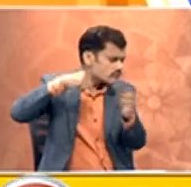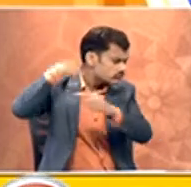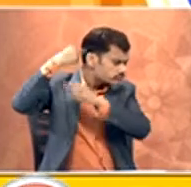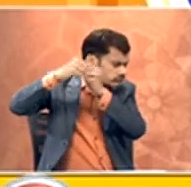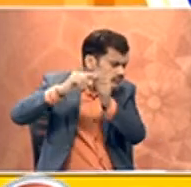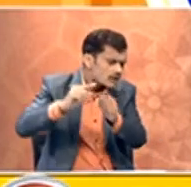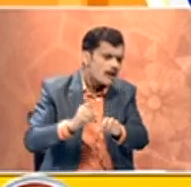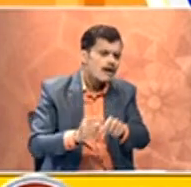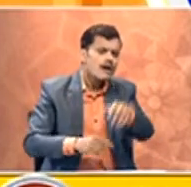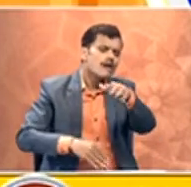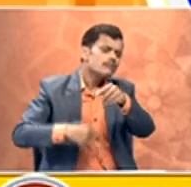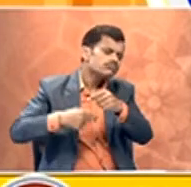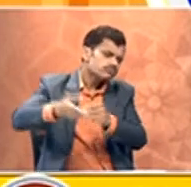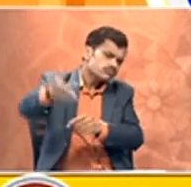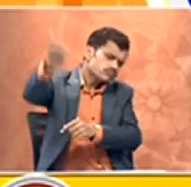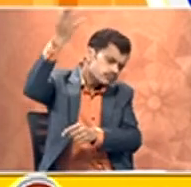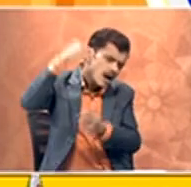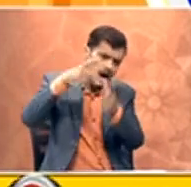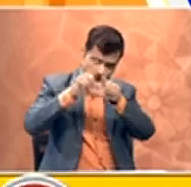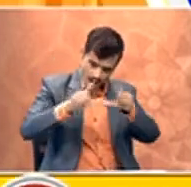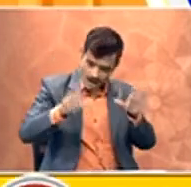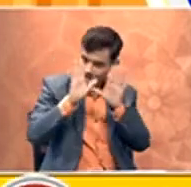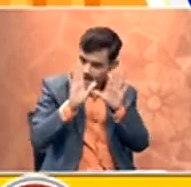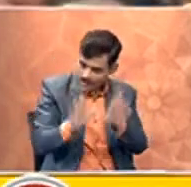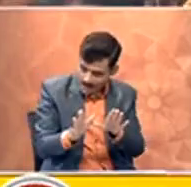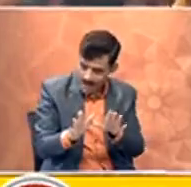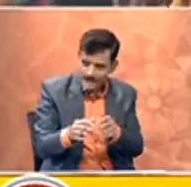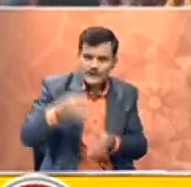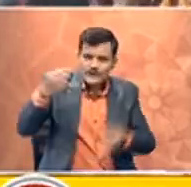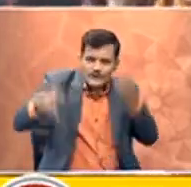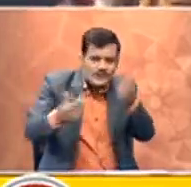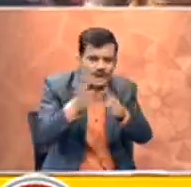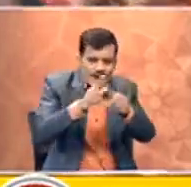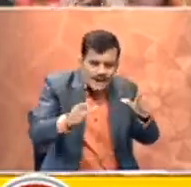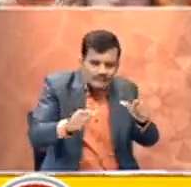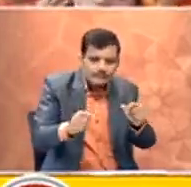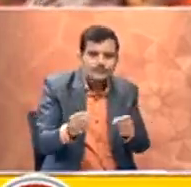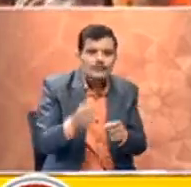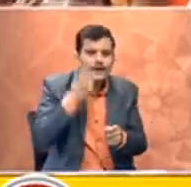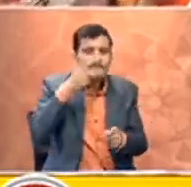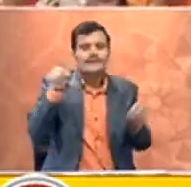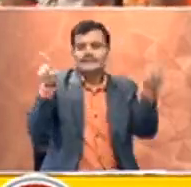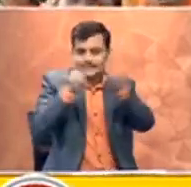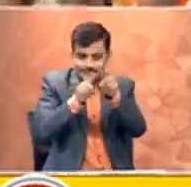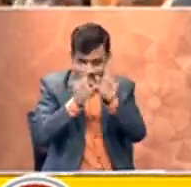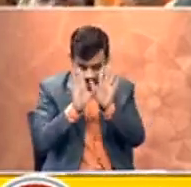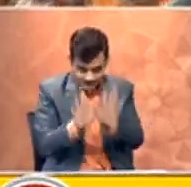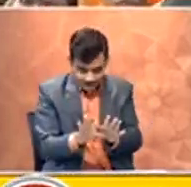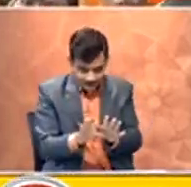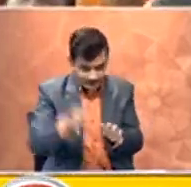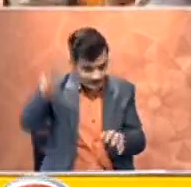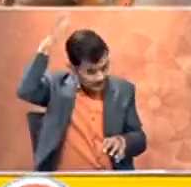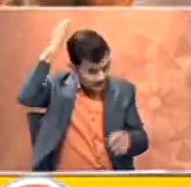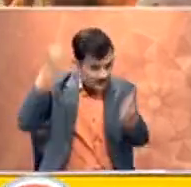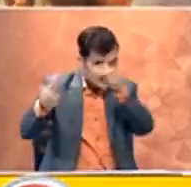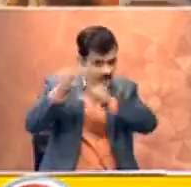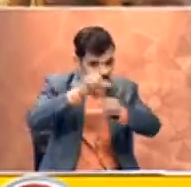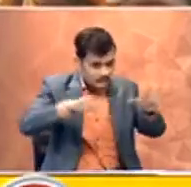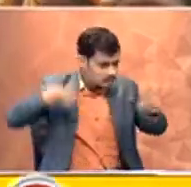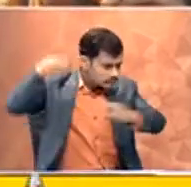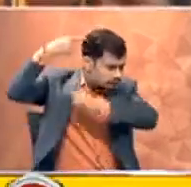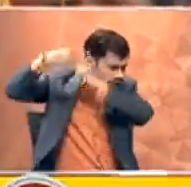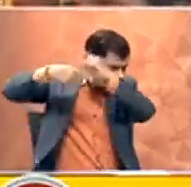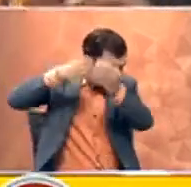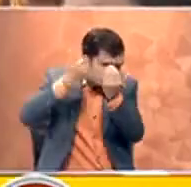है। इसे कई आधुनिक भाषाओं की जननी भी कहा जाता है। संस्कृत अपनी प्राचीनता के साथ